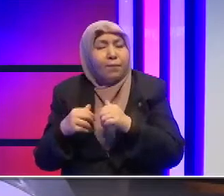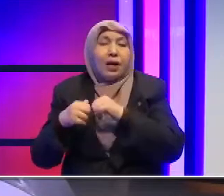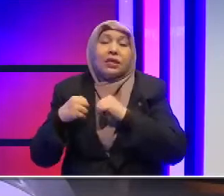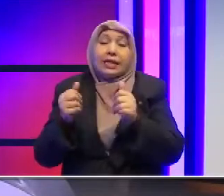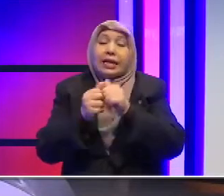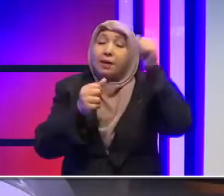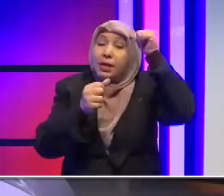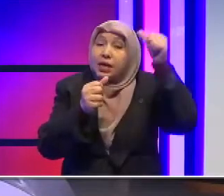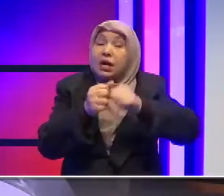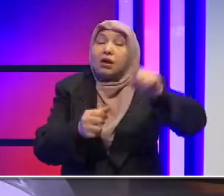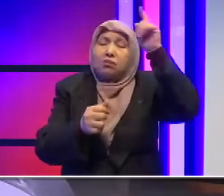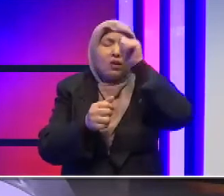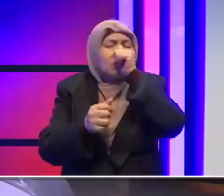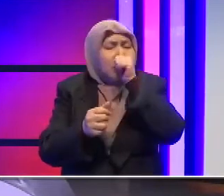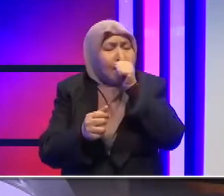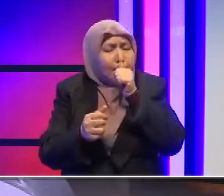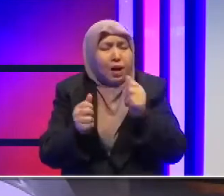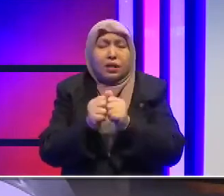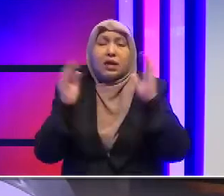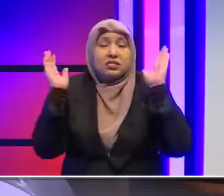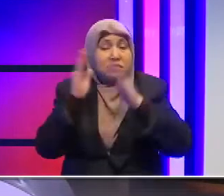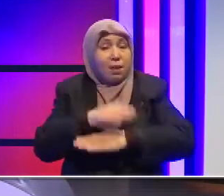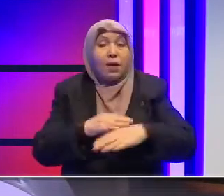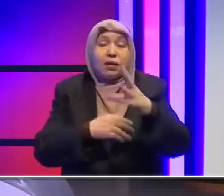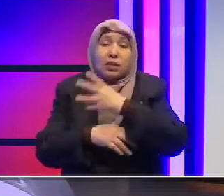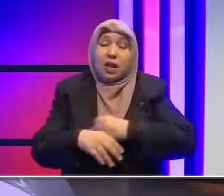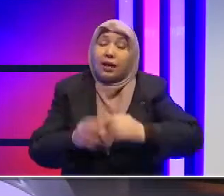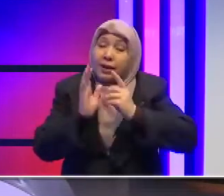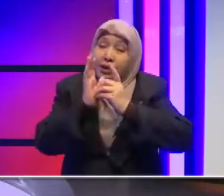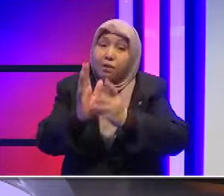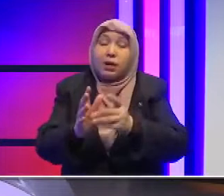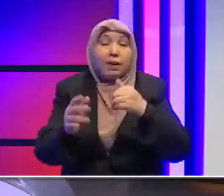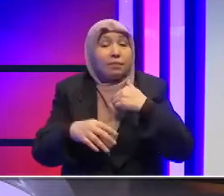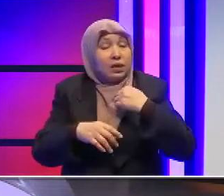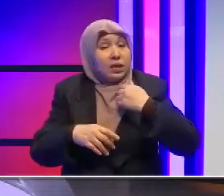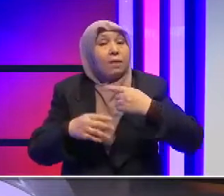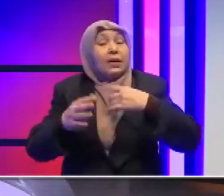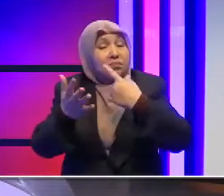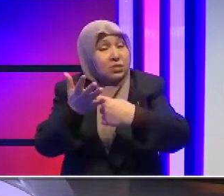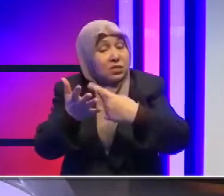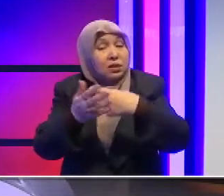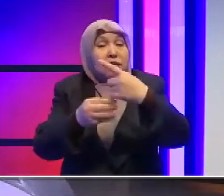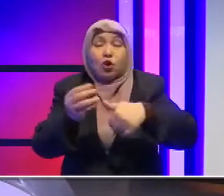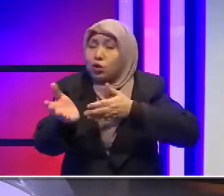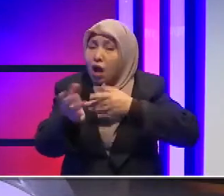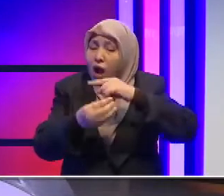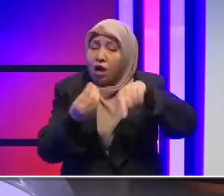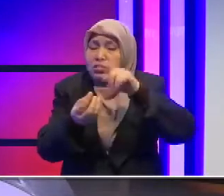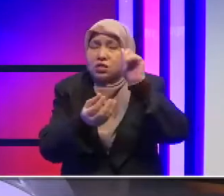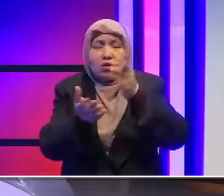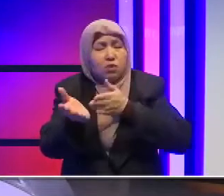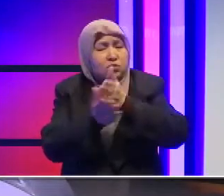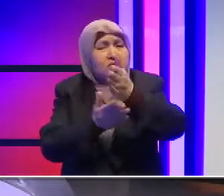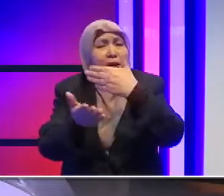mengingat Allah, dengan sabar, dengan solat dan juga dengan infak. Bercakap tentang haji ini terus sampai kepada ayat